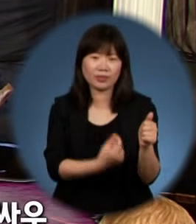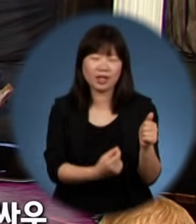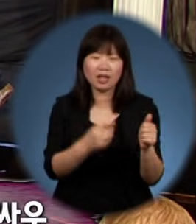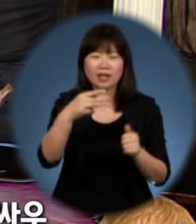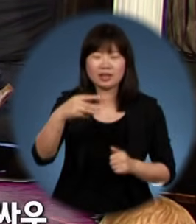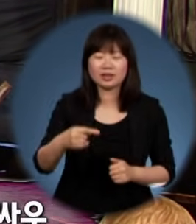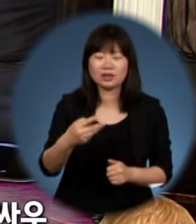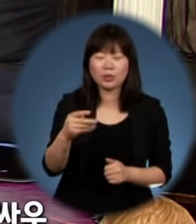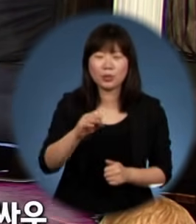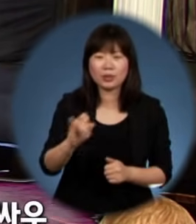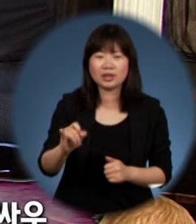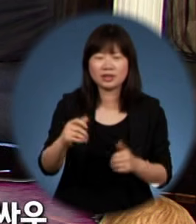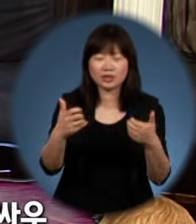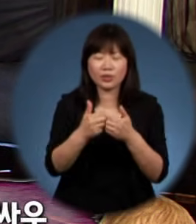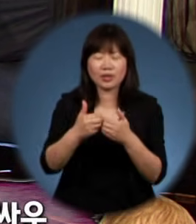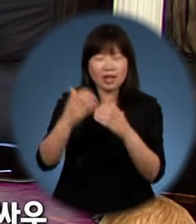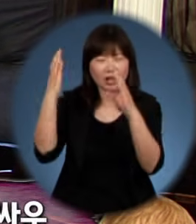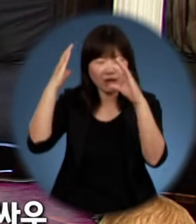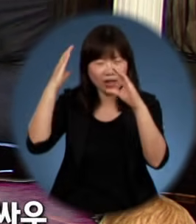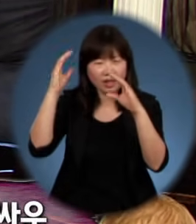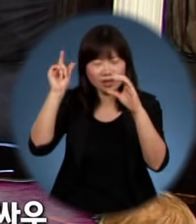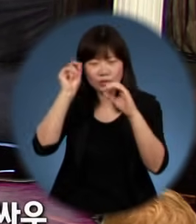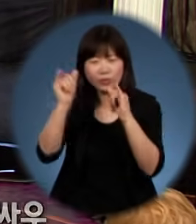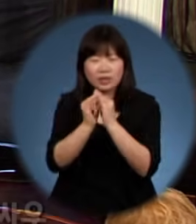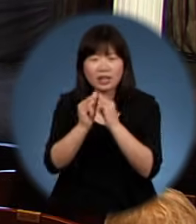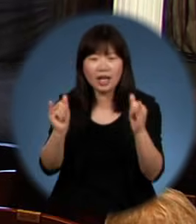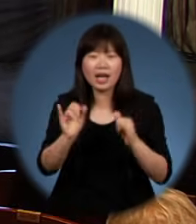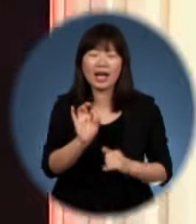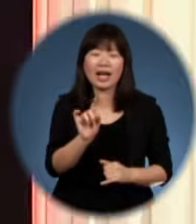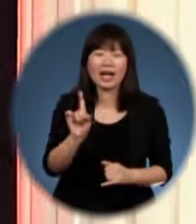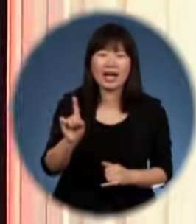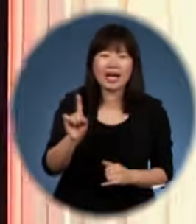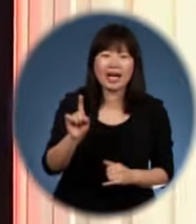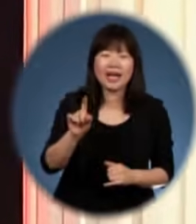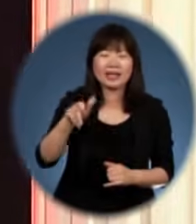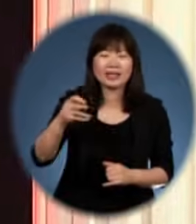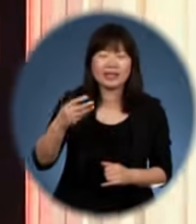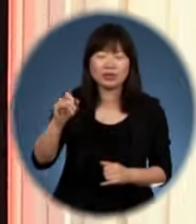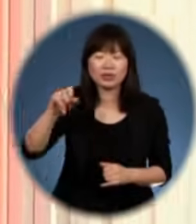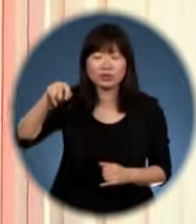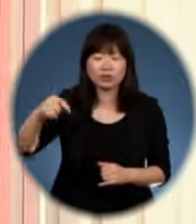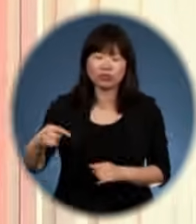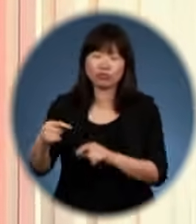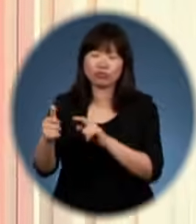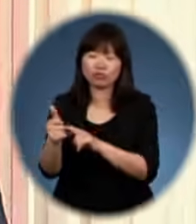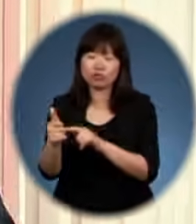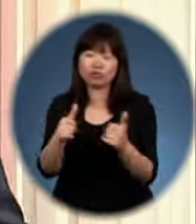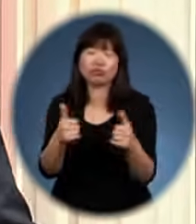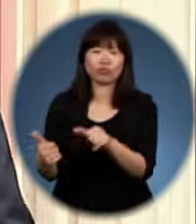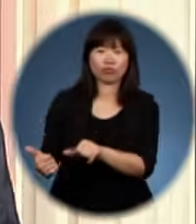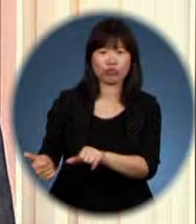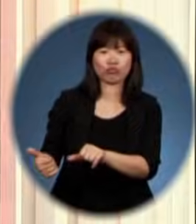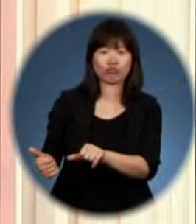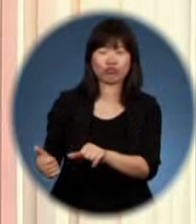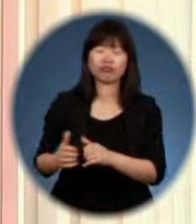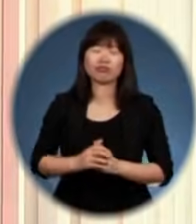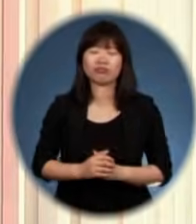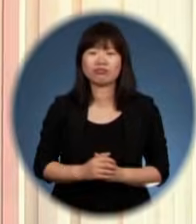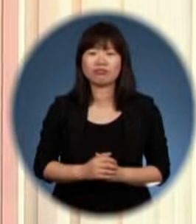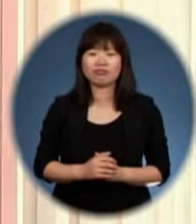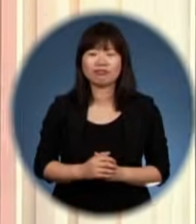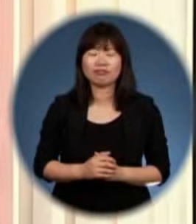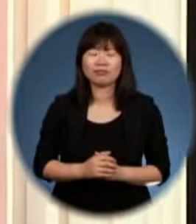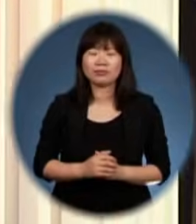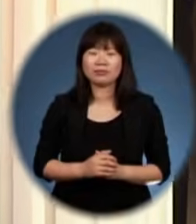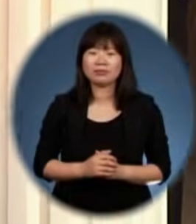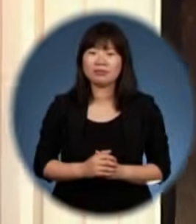트로이 전쟁의 영웅 누적 아킬레우스 였읍니다 그런 죽었죠 화살의 얘기 맞아도 구축 온 것으로